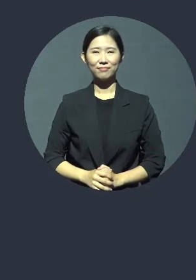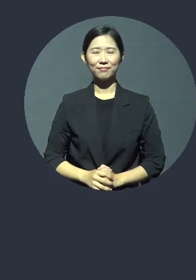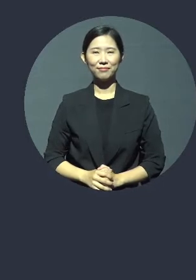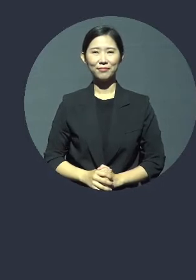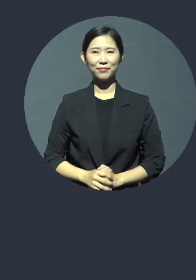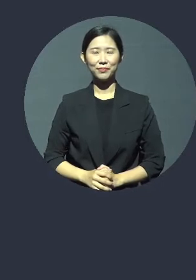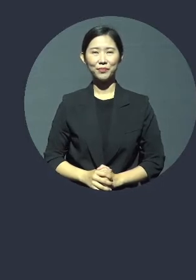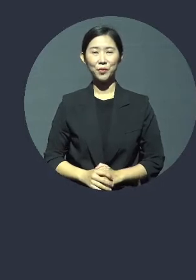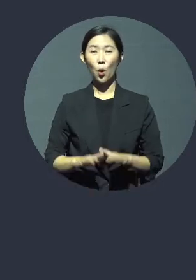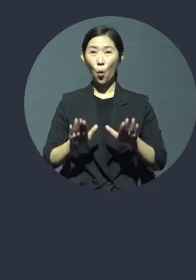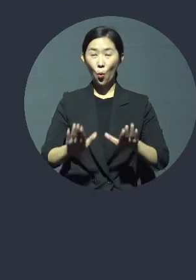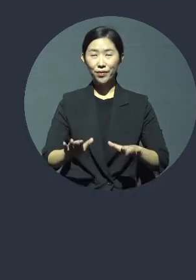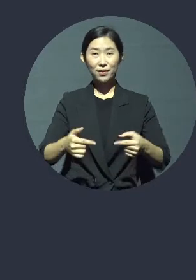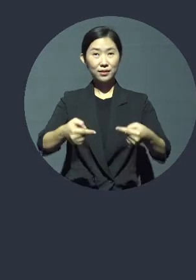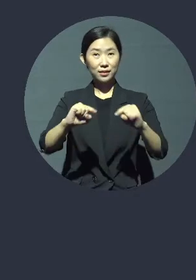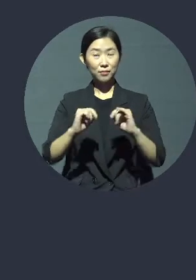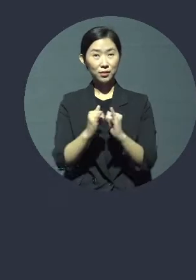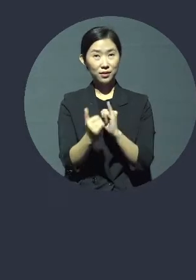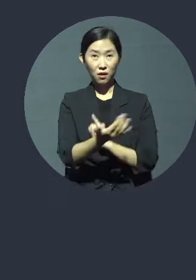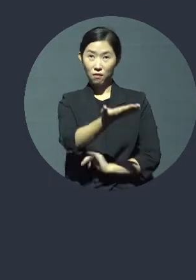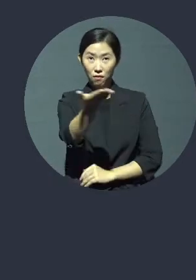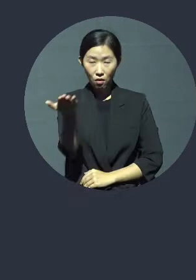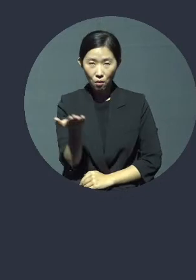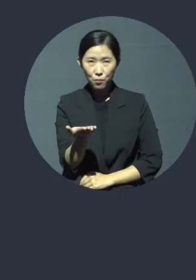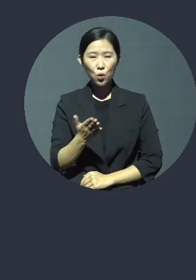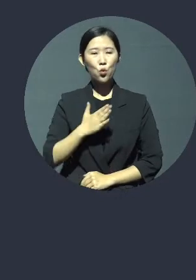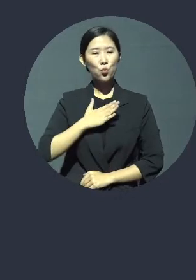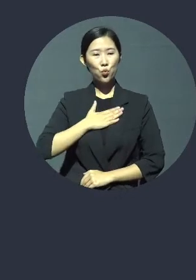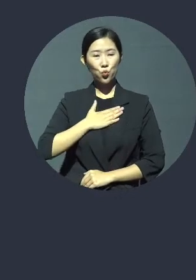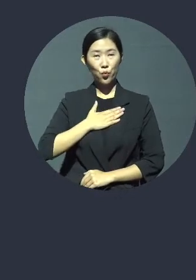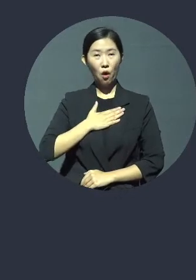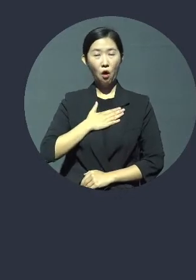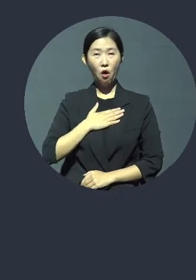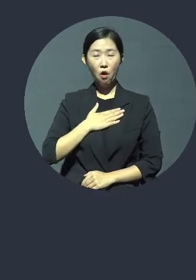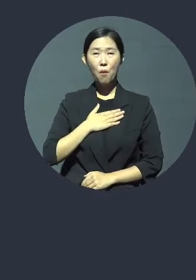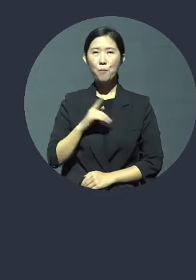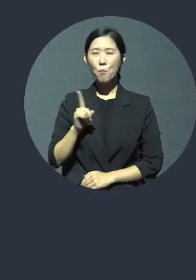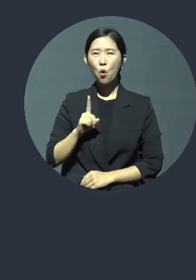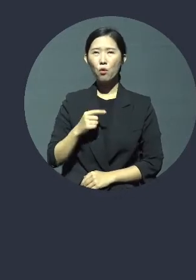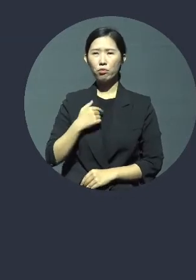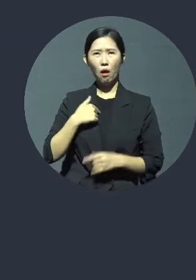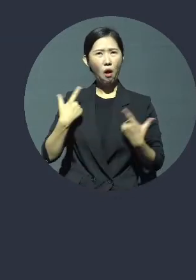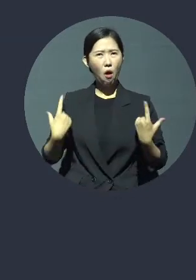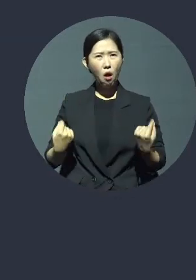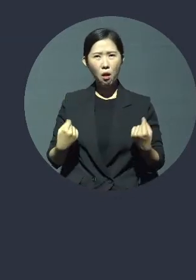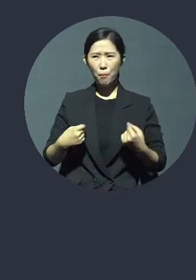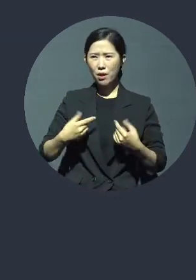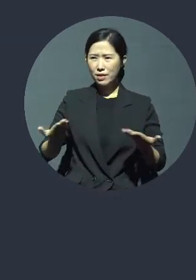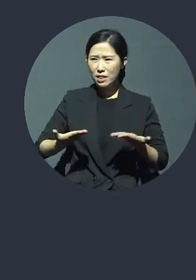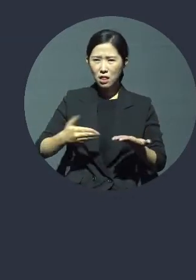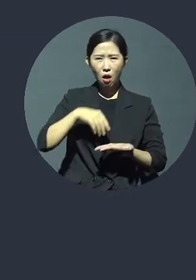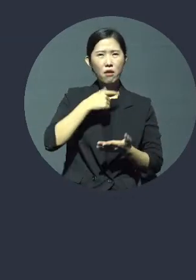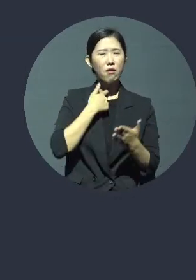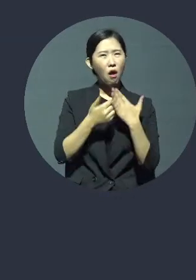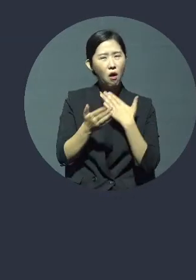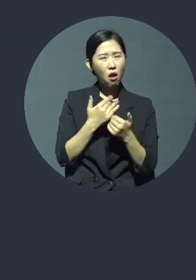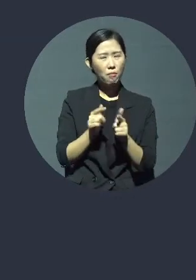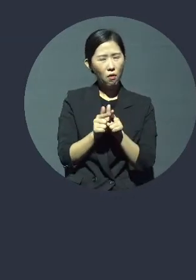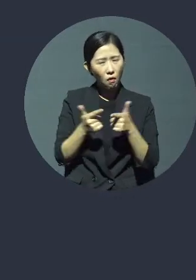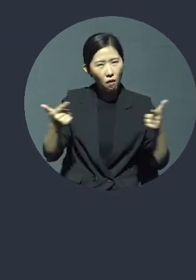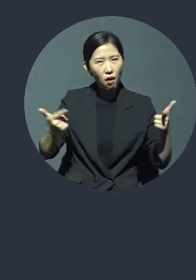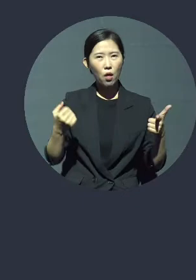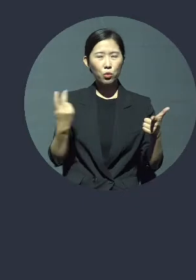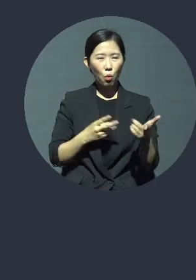오늘 이 자리에 참석해 주신 많은 분들도 저희 디자인 조직처럼 다양한 필드에 계시며 디자인에 많은 관심을 갖고 계시리라고